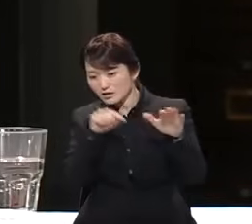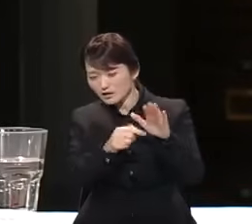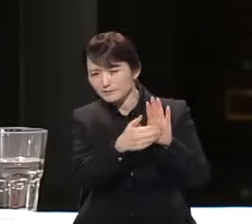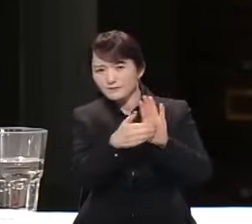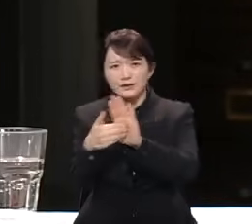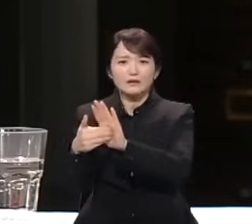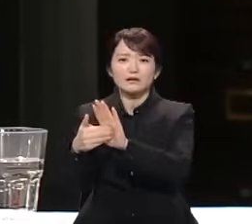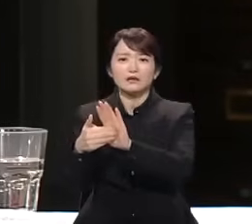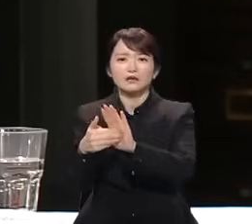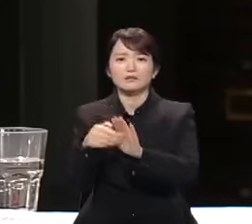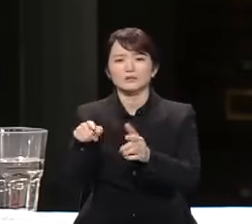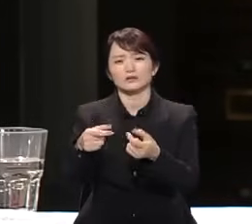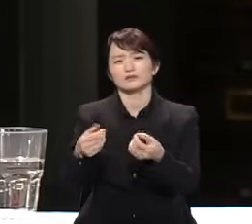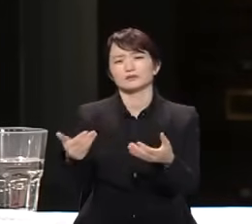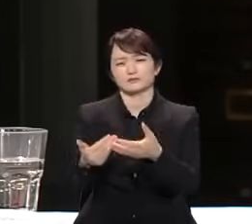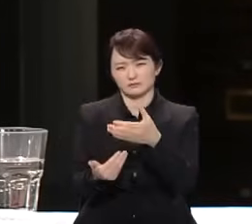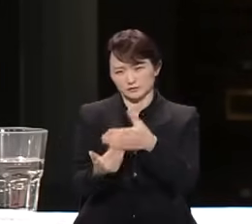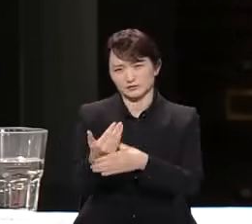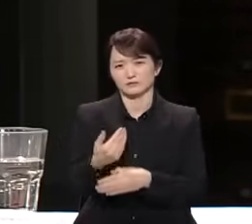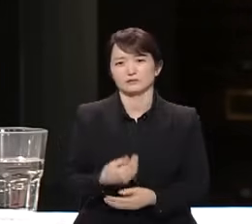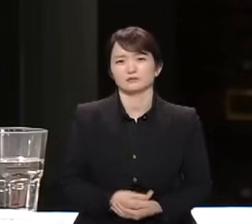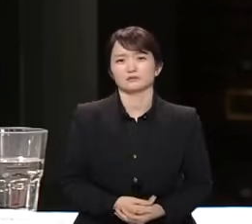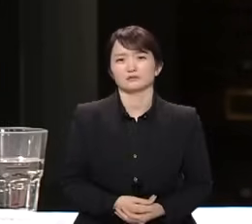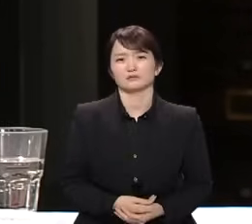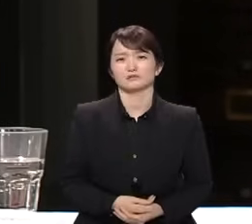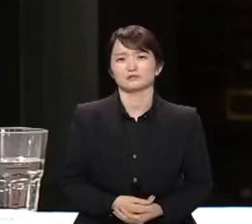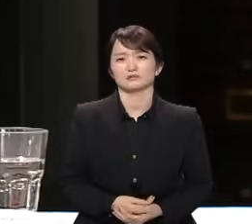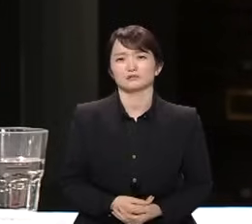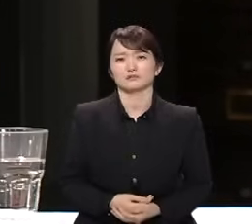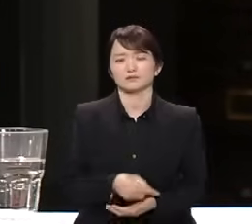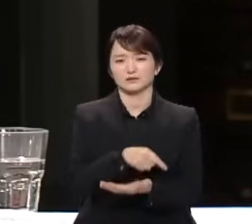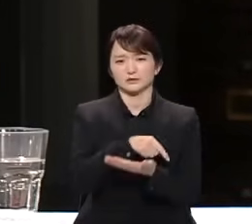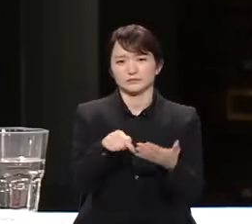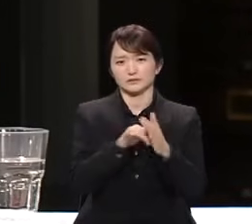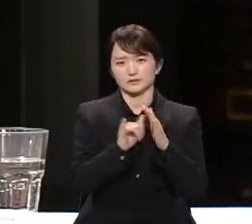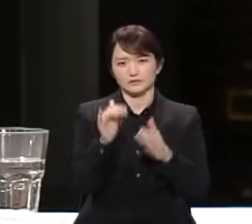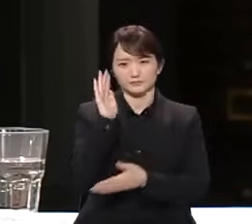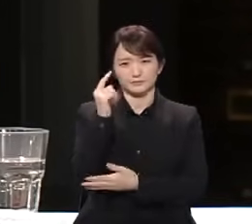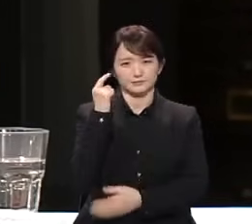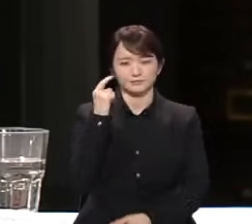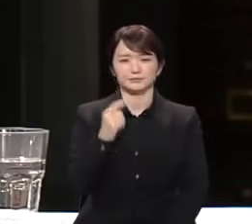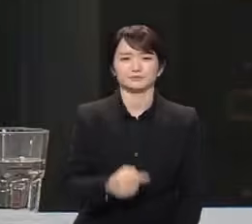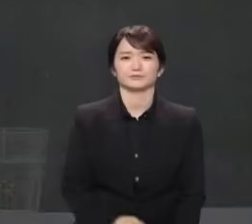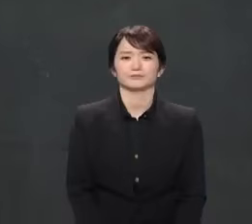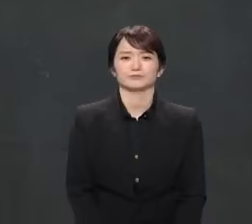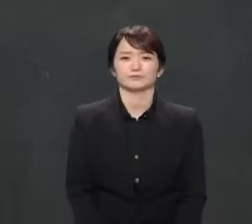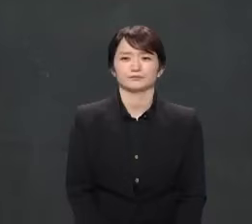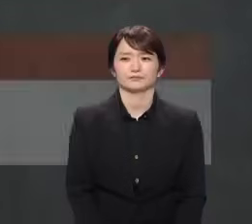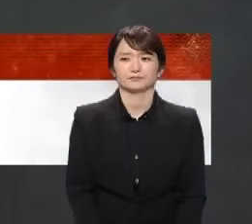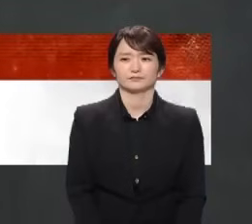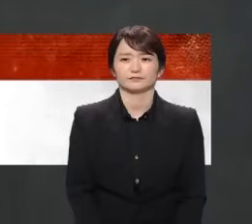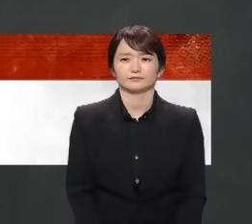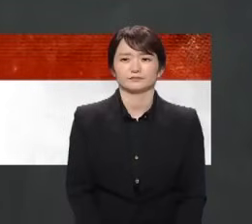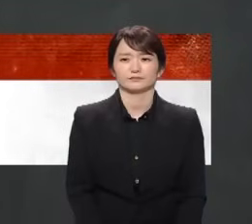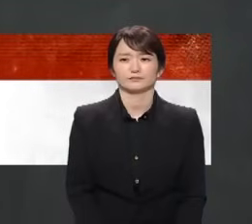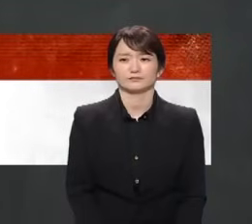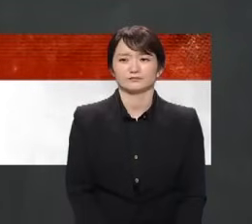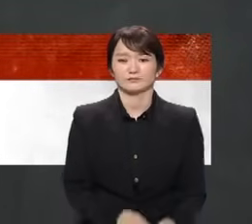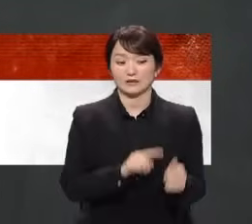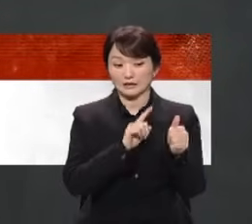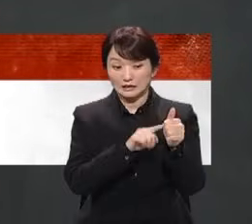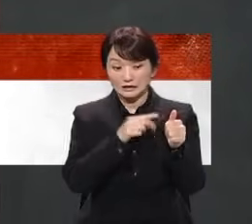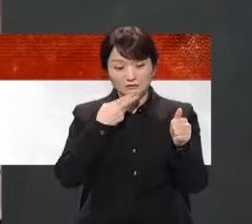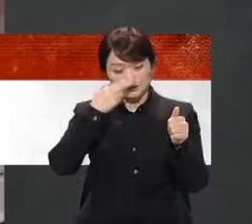말리다가 저런 변을 당하신 겁니다. 유족의 얘기 들어보시죠. 그 사람이 이제